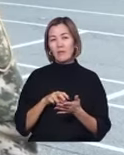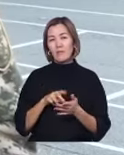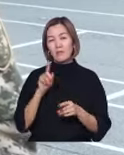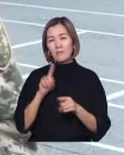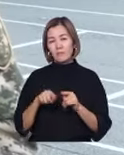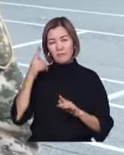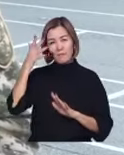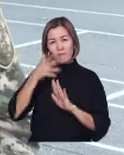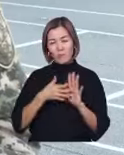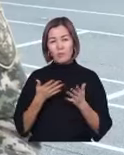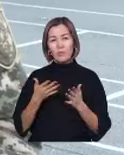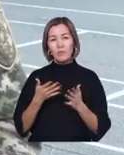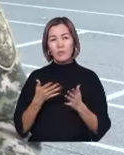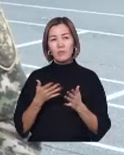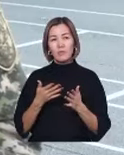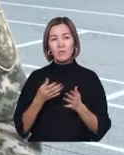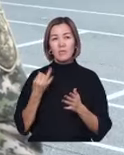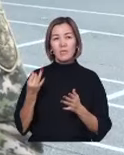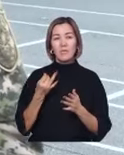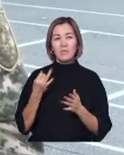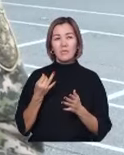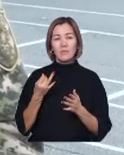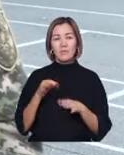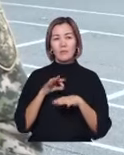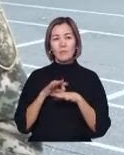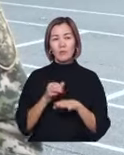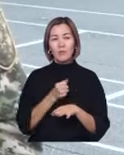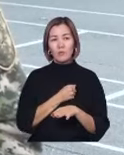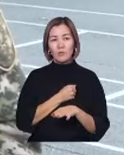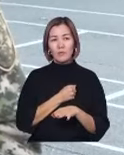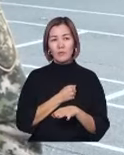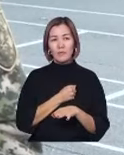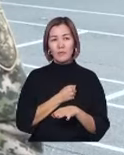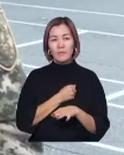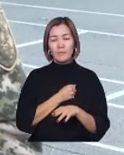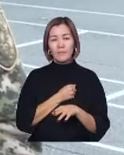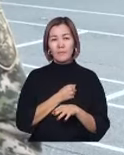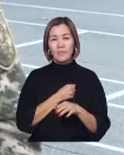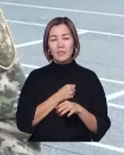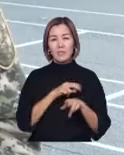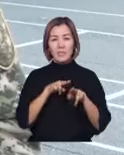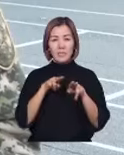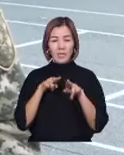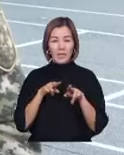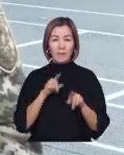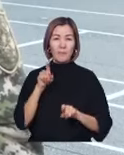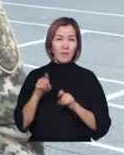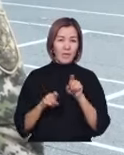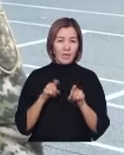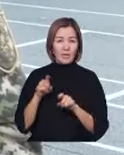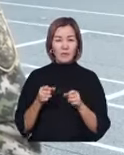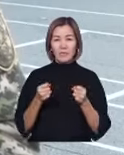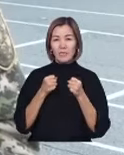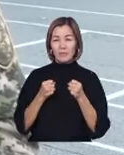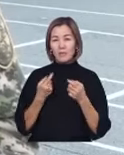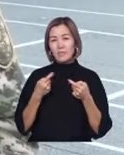в курс дела. И самое интересное в армии здесь проходит у нас. Стреляем, бегаем, занимаемся